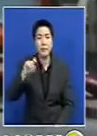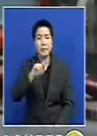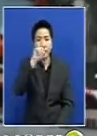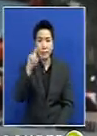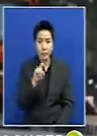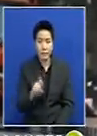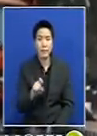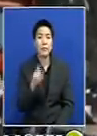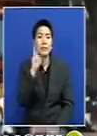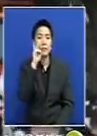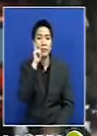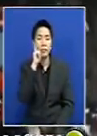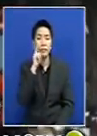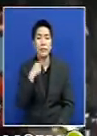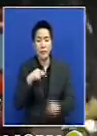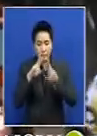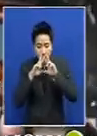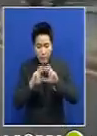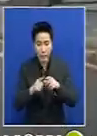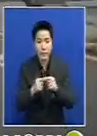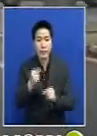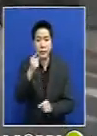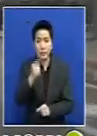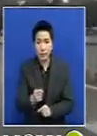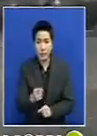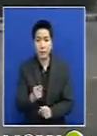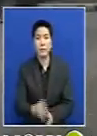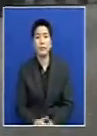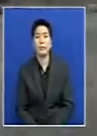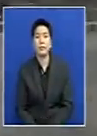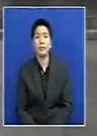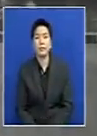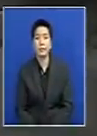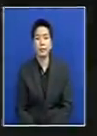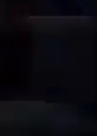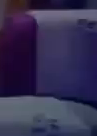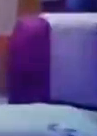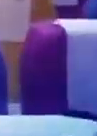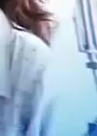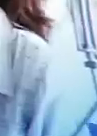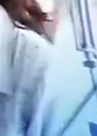ณลินทร์ สิงหพุทธานกูลทีมเล่าความจริงรายงาน